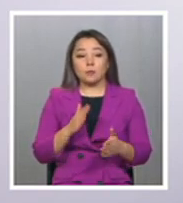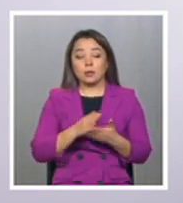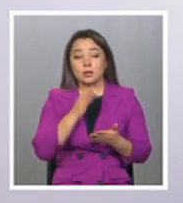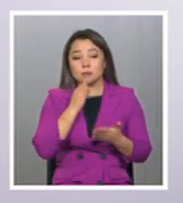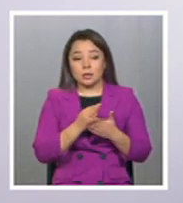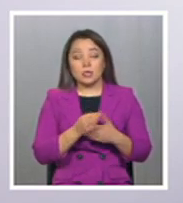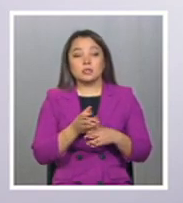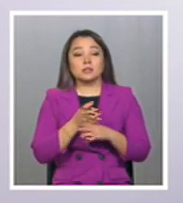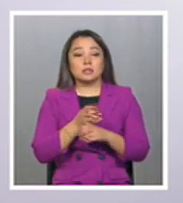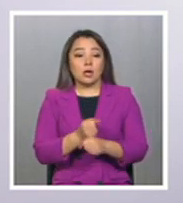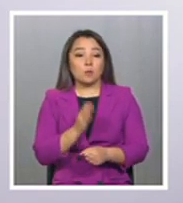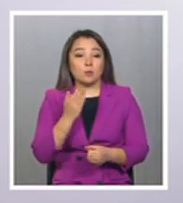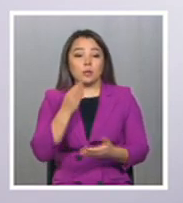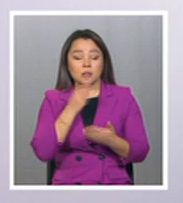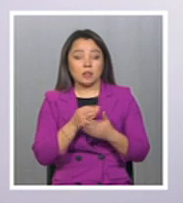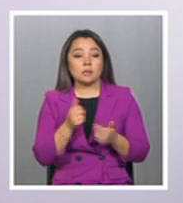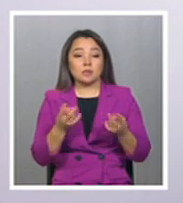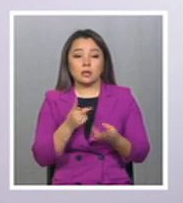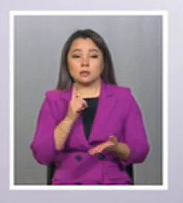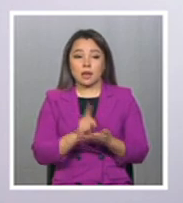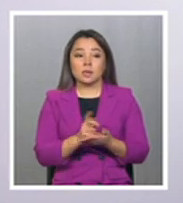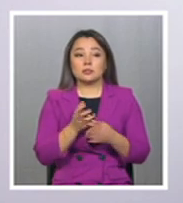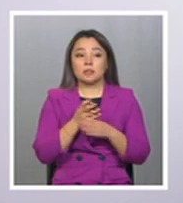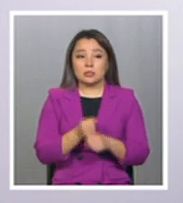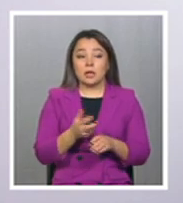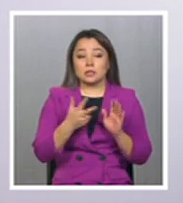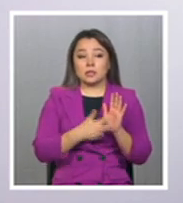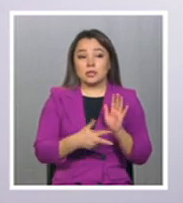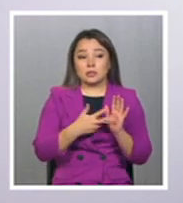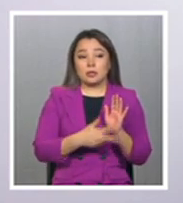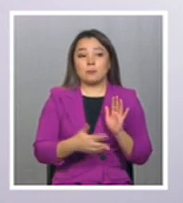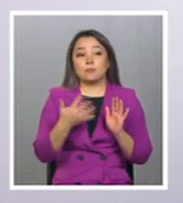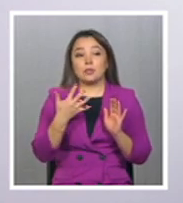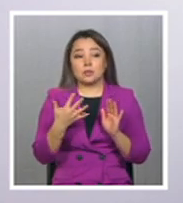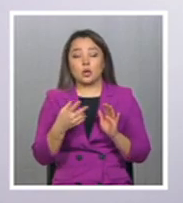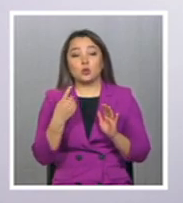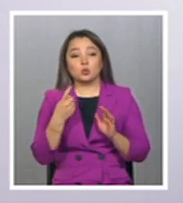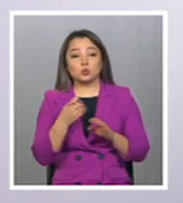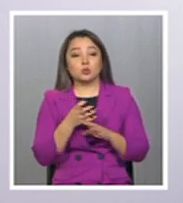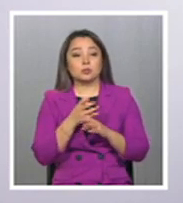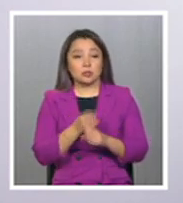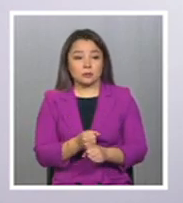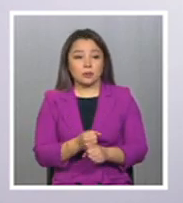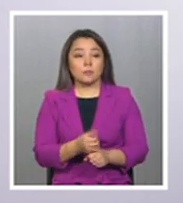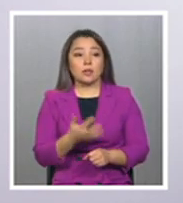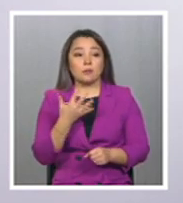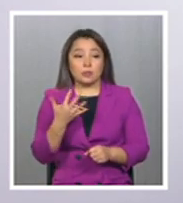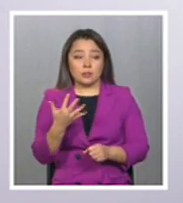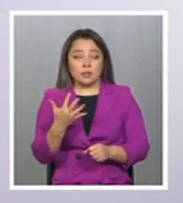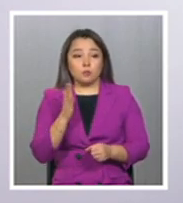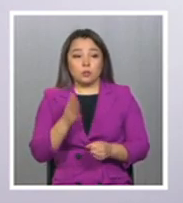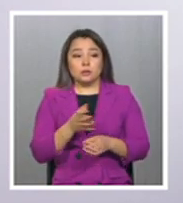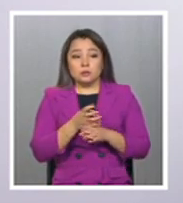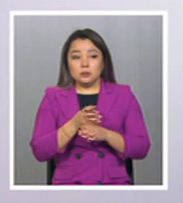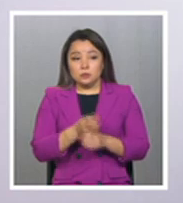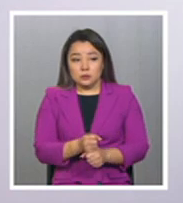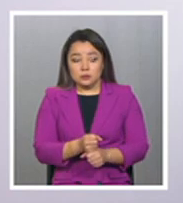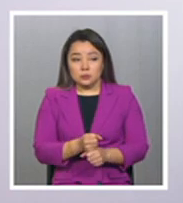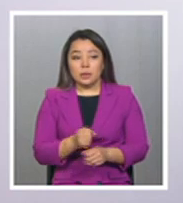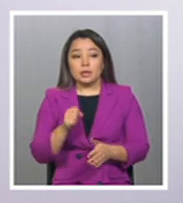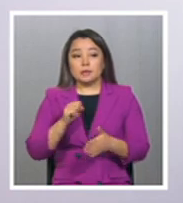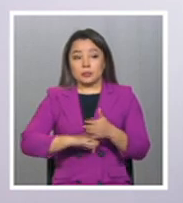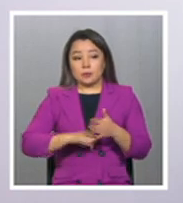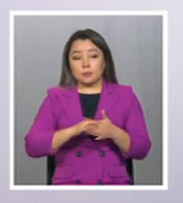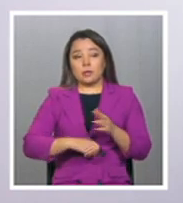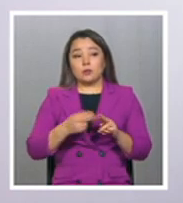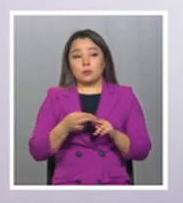ол қысқаратын болса, қысқарту керек. Мысалы, 85 және 100 деген сандар 5-ке қысқарады. Себебі,